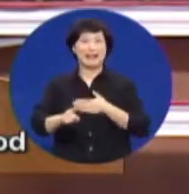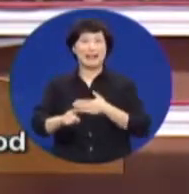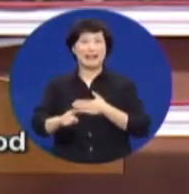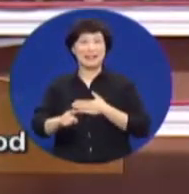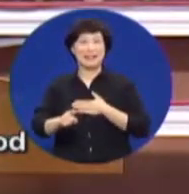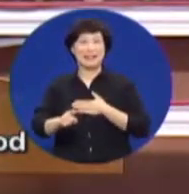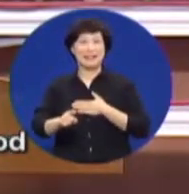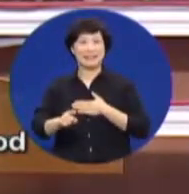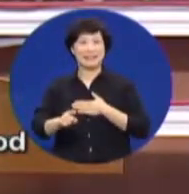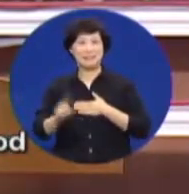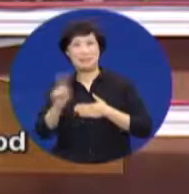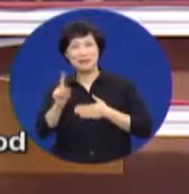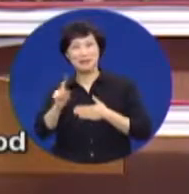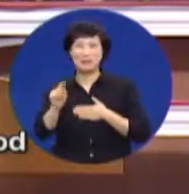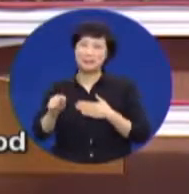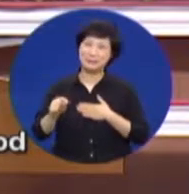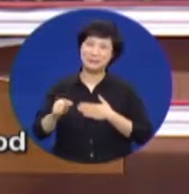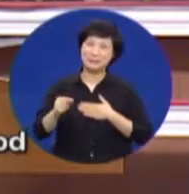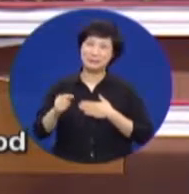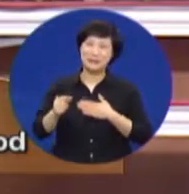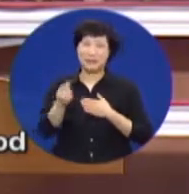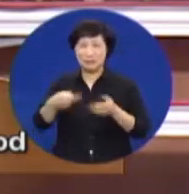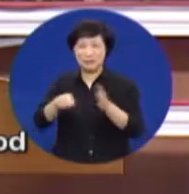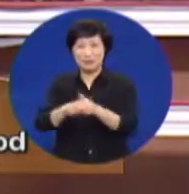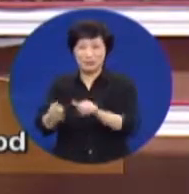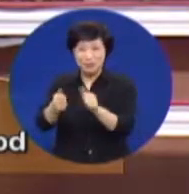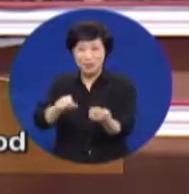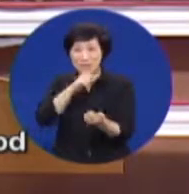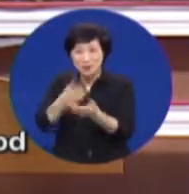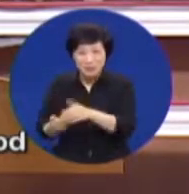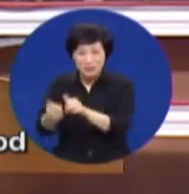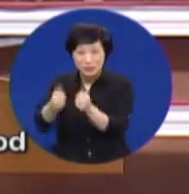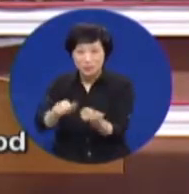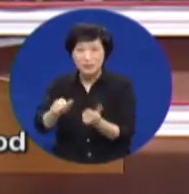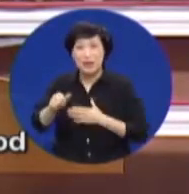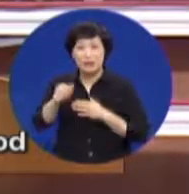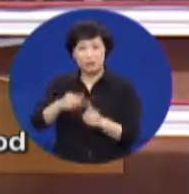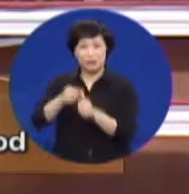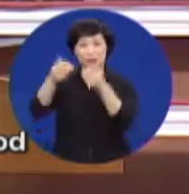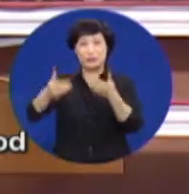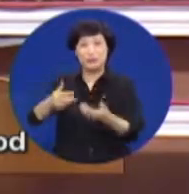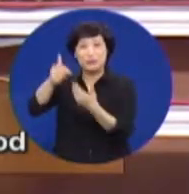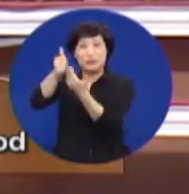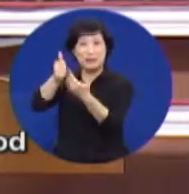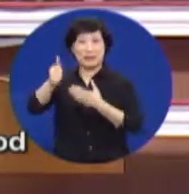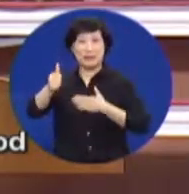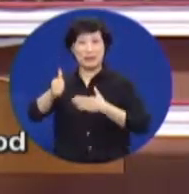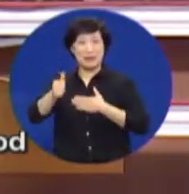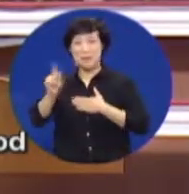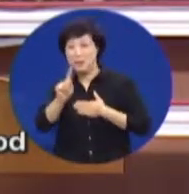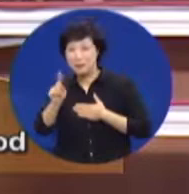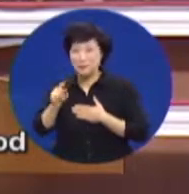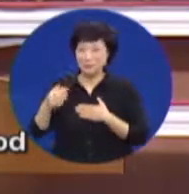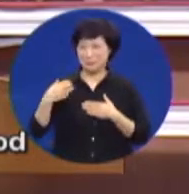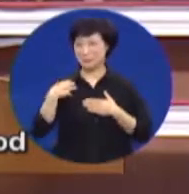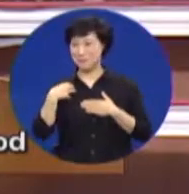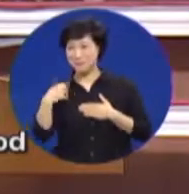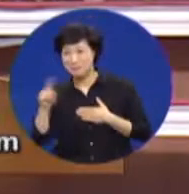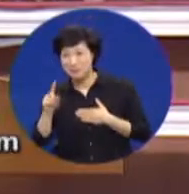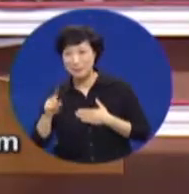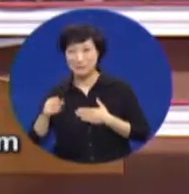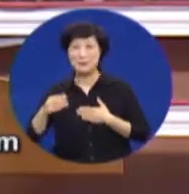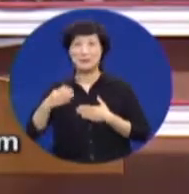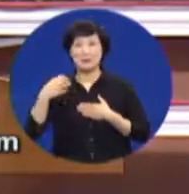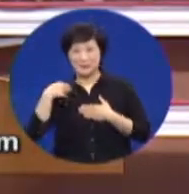내가 주물을 난 후에 죽어주시고 피 흘리시고 나를 구원하시는 앞에 무언가 한번